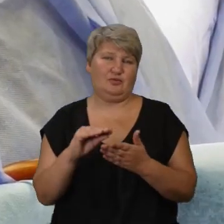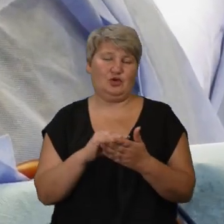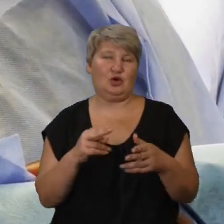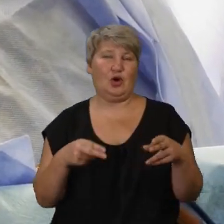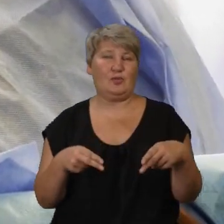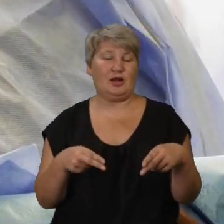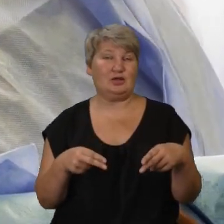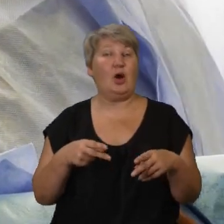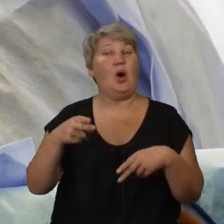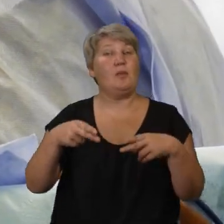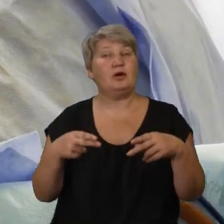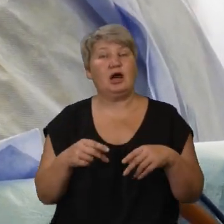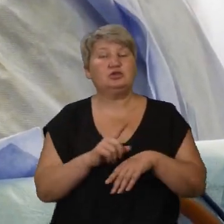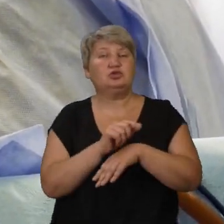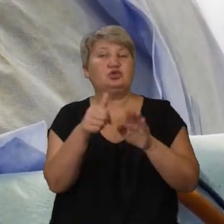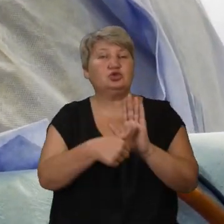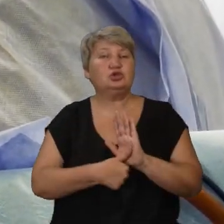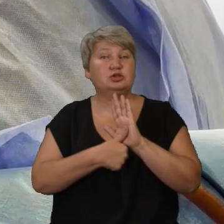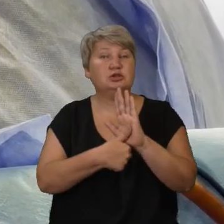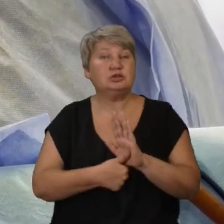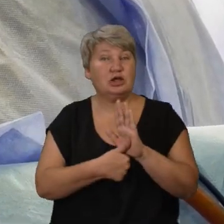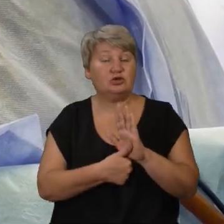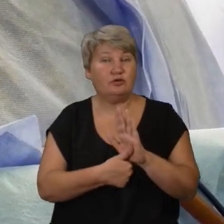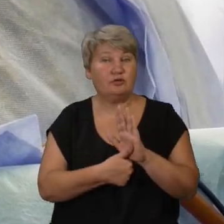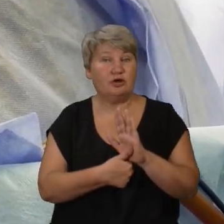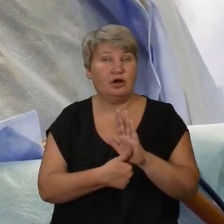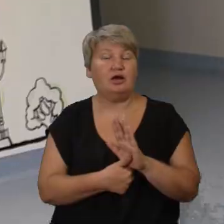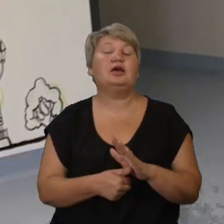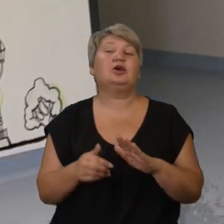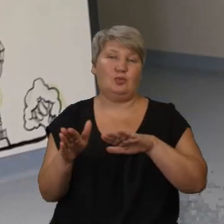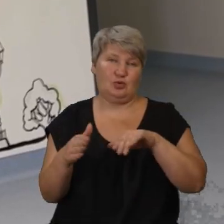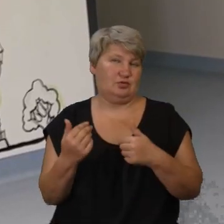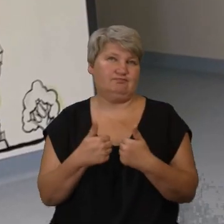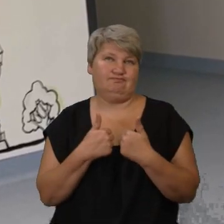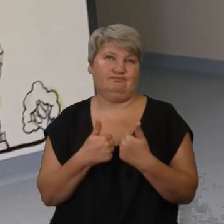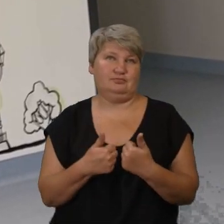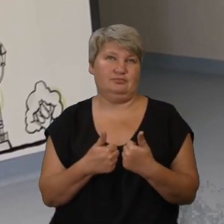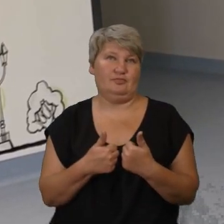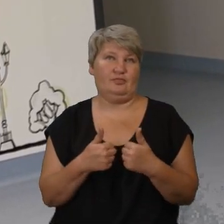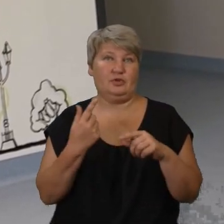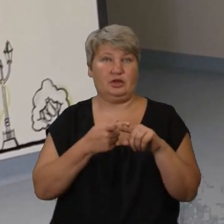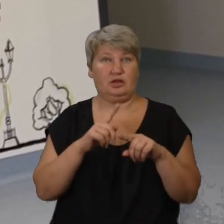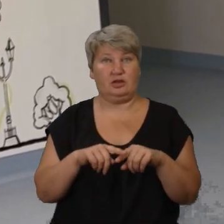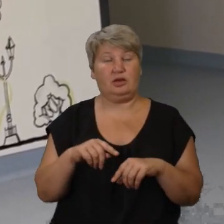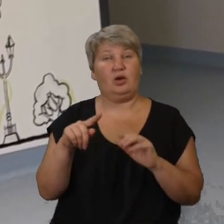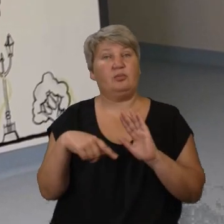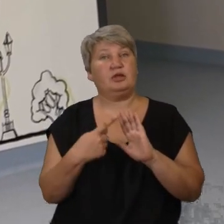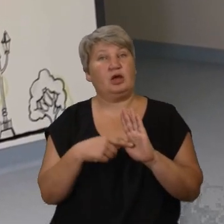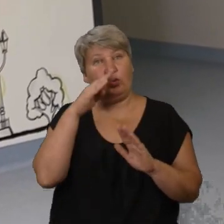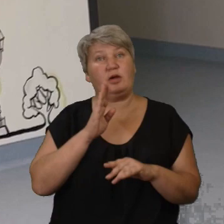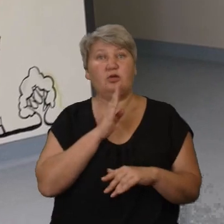операція тривала 6 годин та зі слів лікарів минуло успішно питання батьків стояло чи залишиться